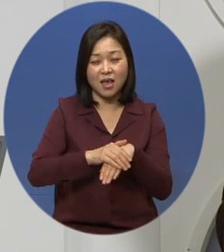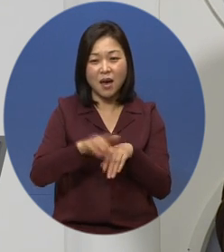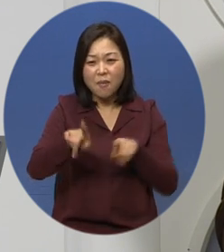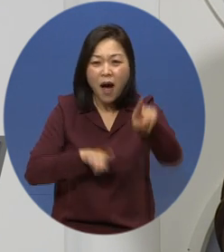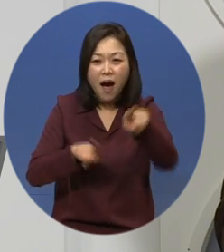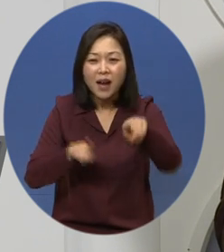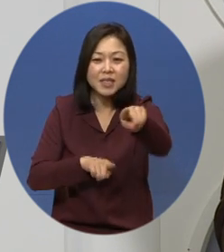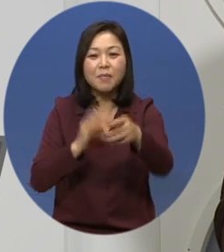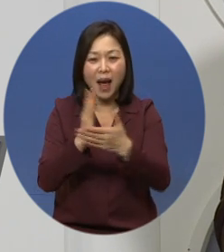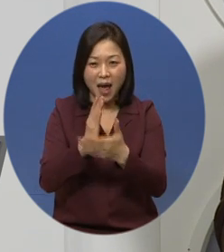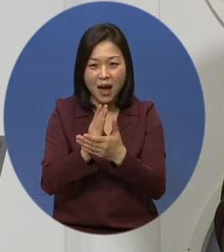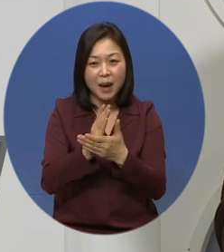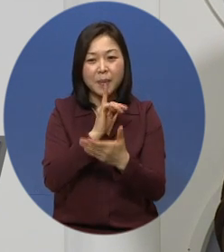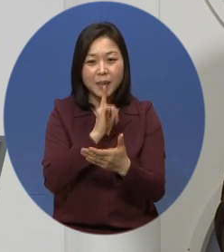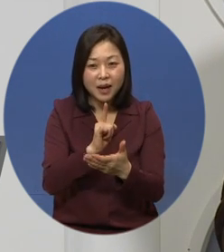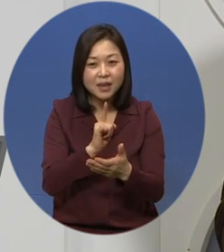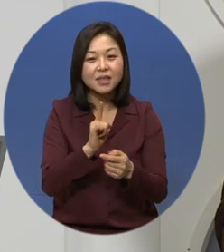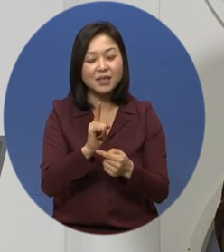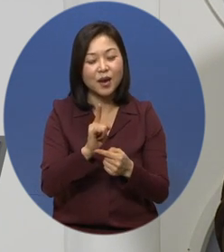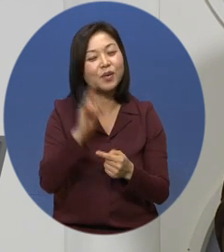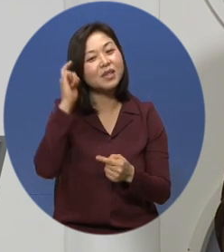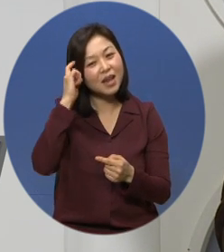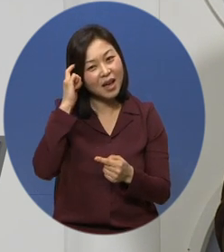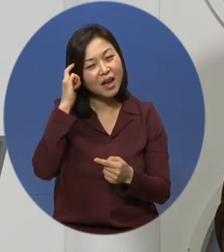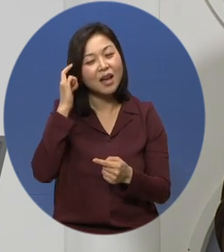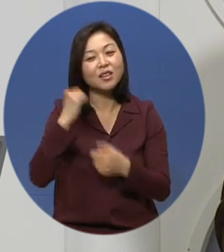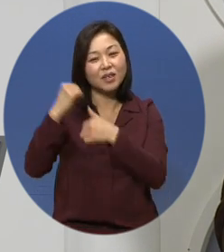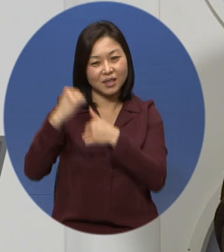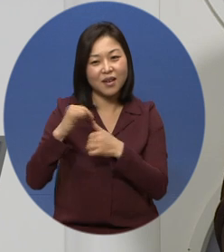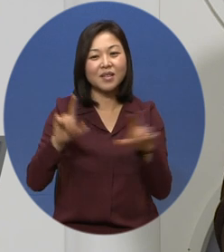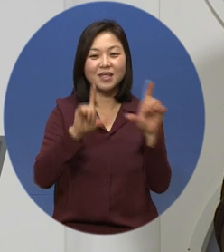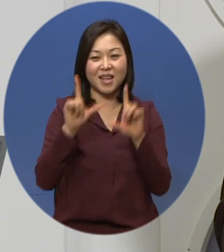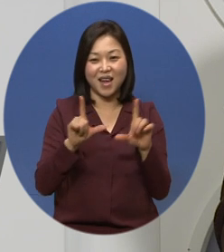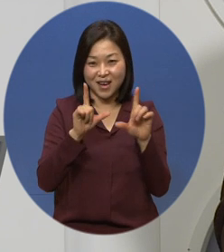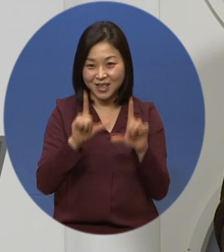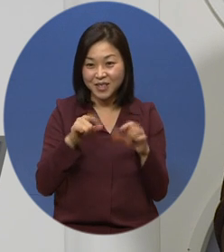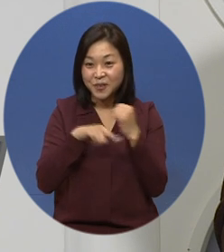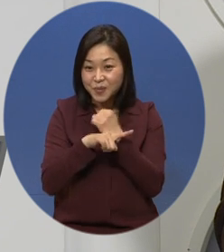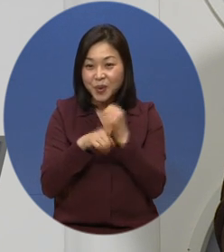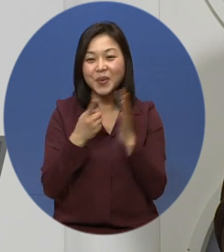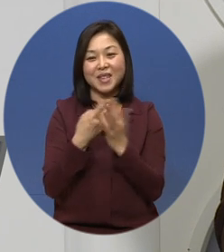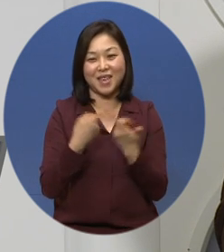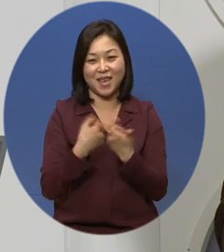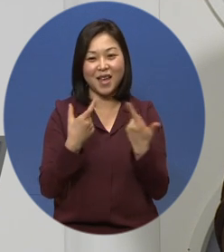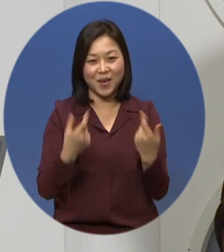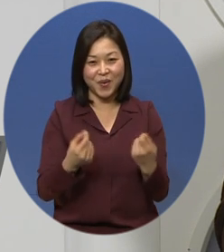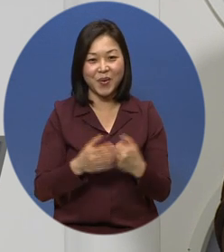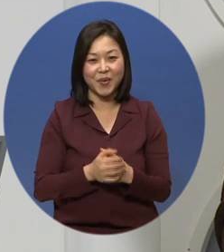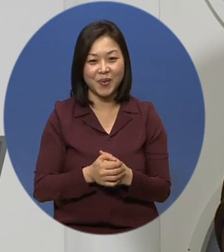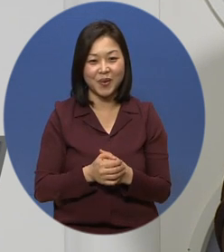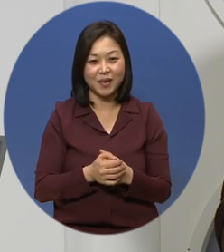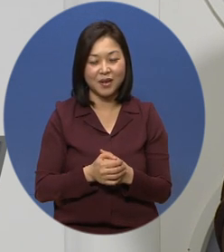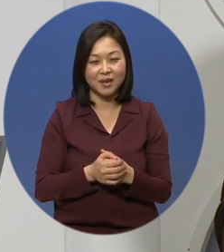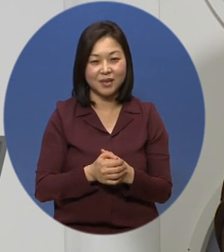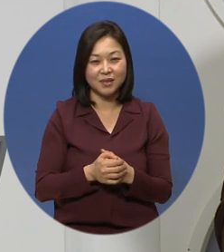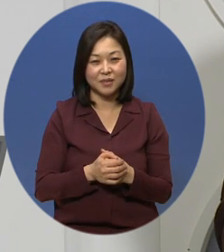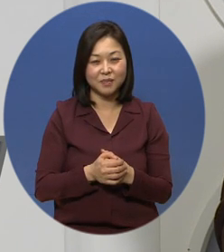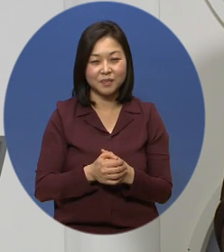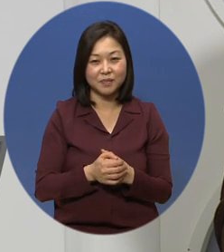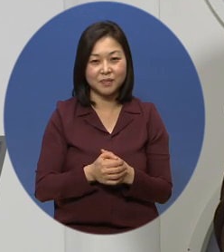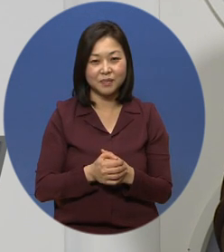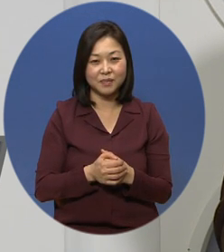가지마라 아 그렇게 살라는 뜻으로 알고 저는 어 이렇게 그